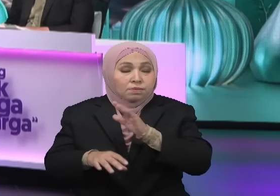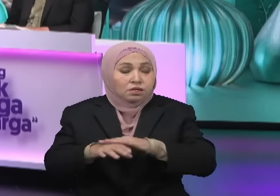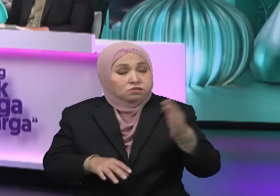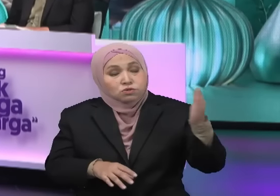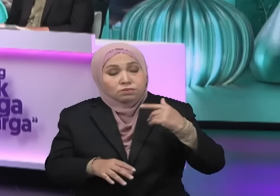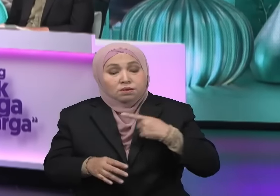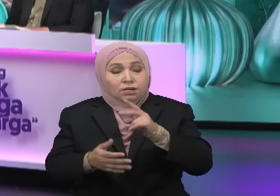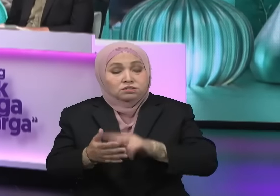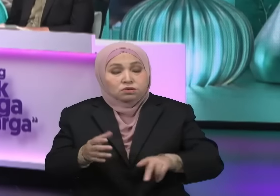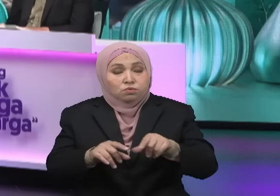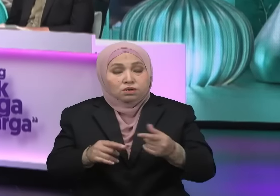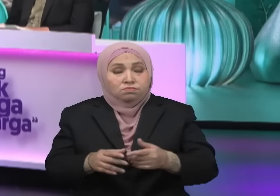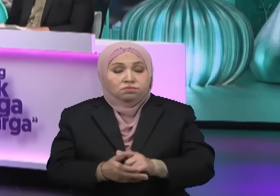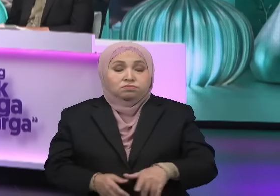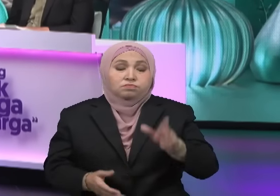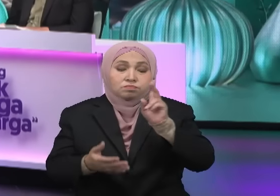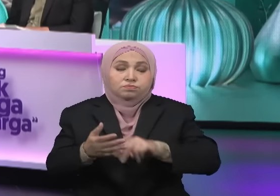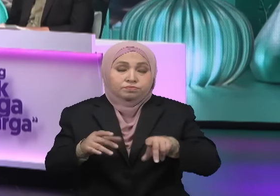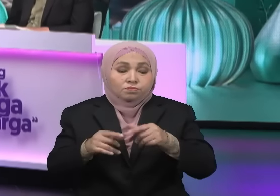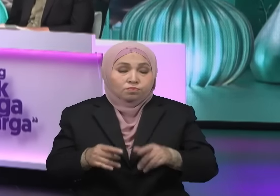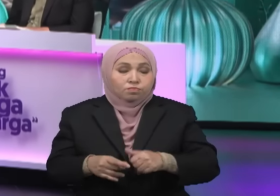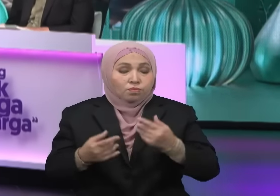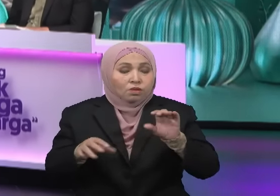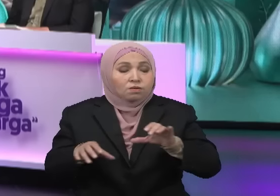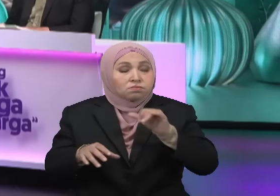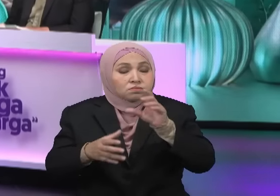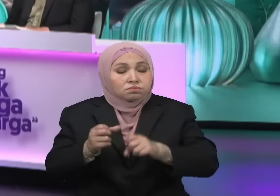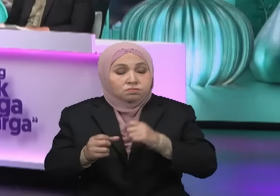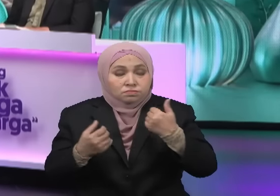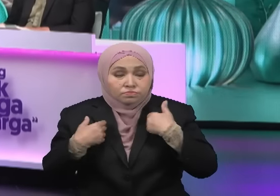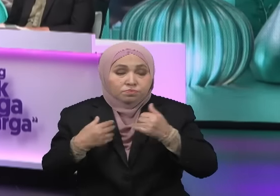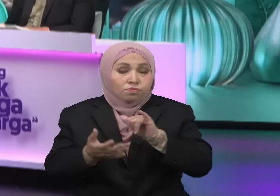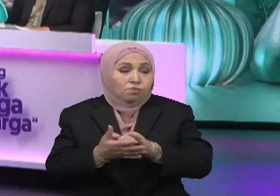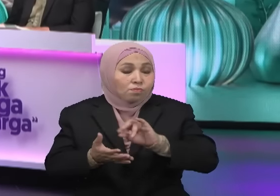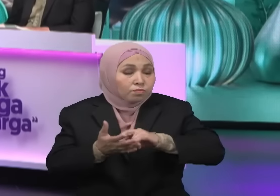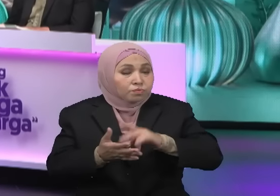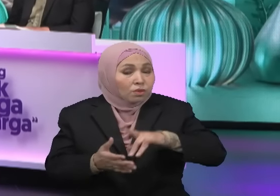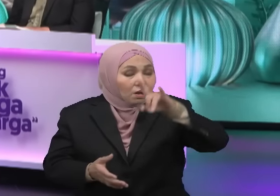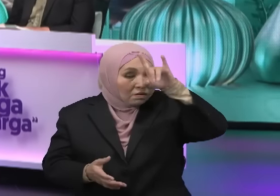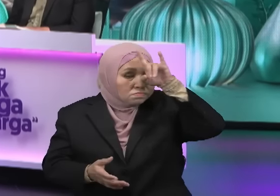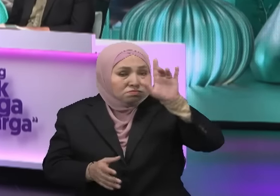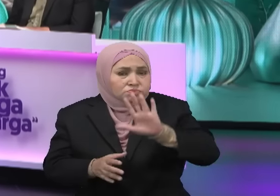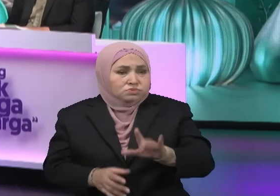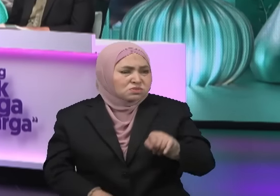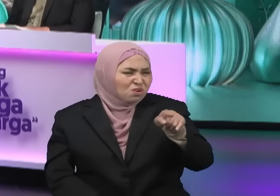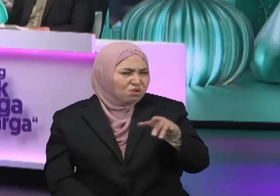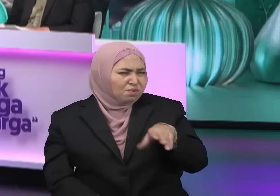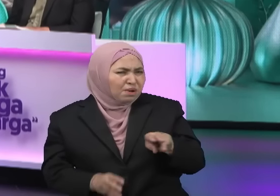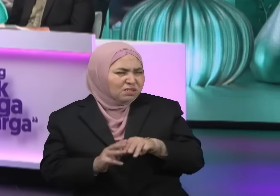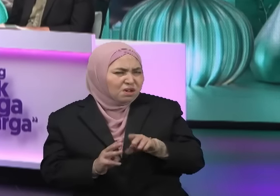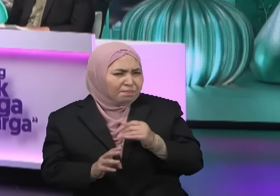kita baca Quran, dia kata, baca Quran, bukan dapat apa pun. Itu maksudnya syaitan. ya, syaitan, tapi janganlah kita panggil kau ni